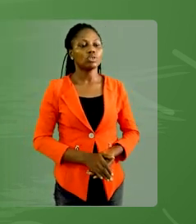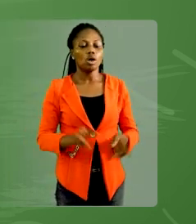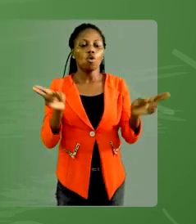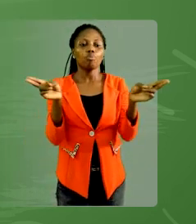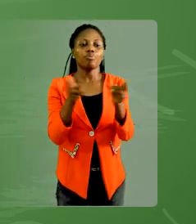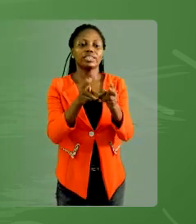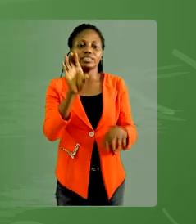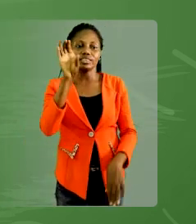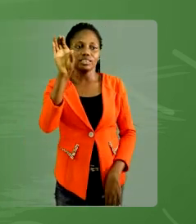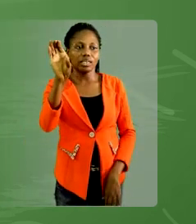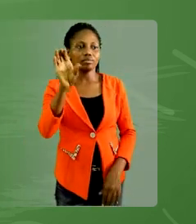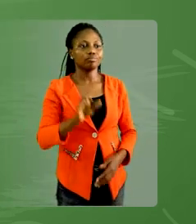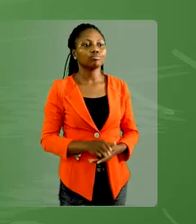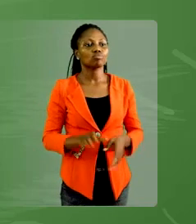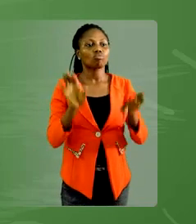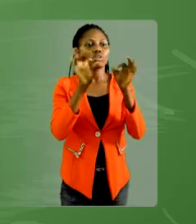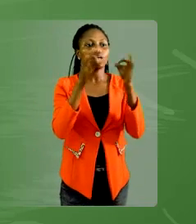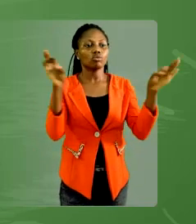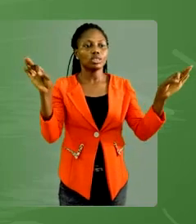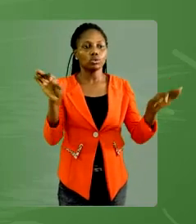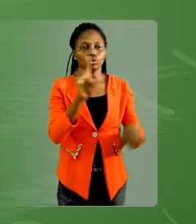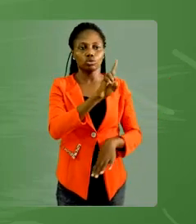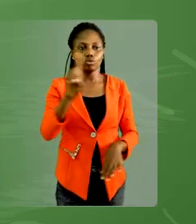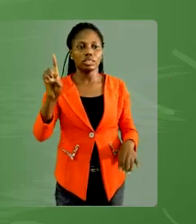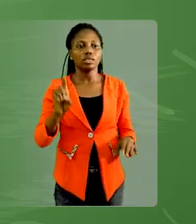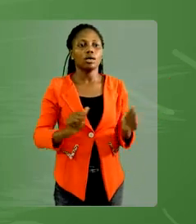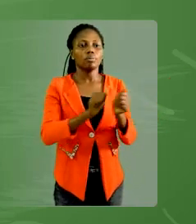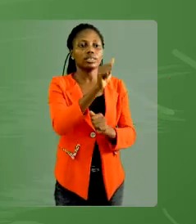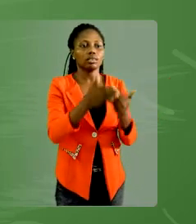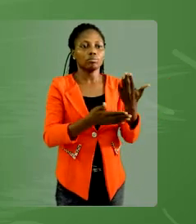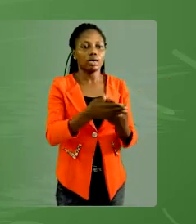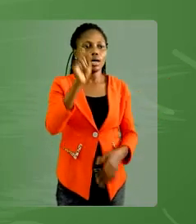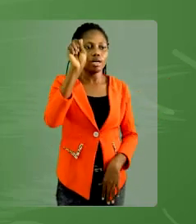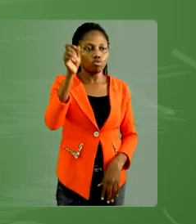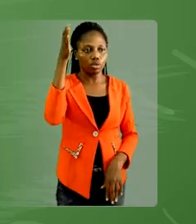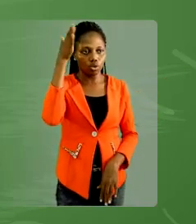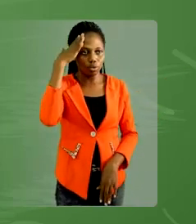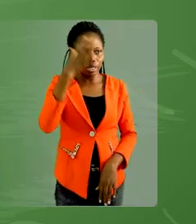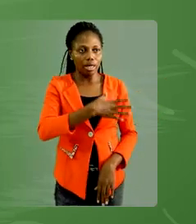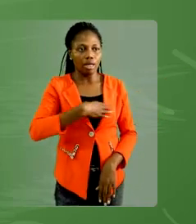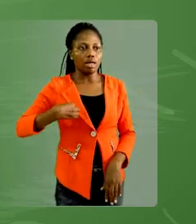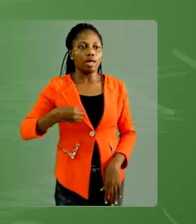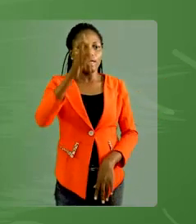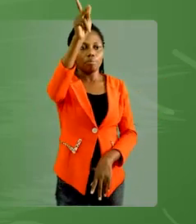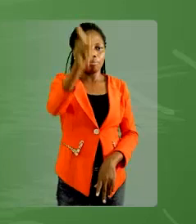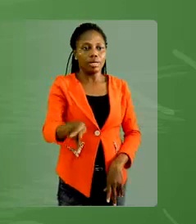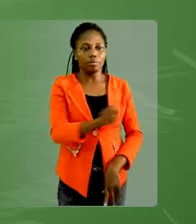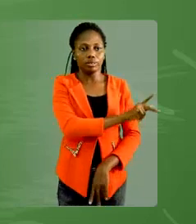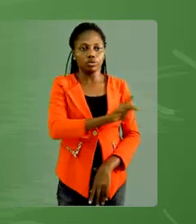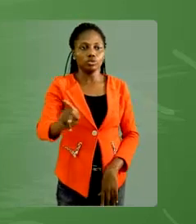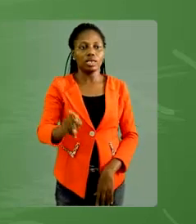Nous passons à présent à l'équation d'une droite passant par un point donné et perpendiculaire à une